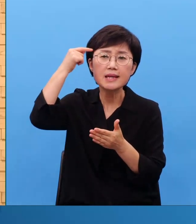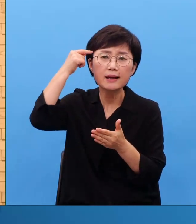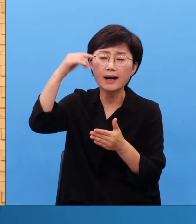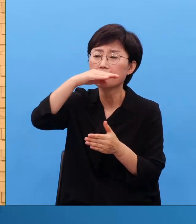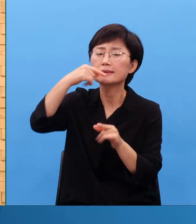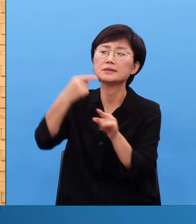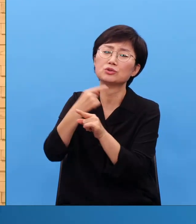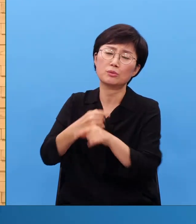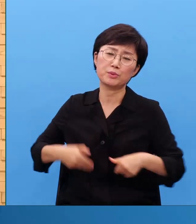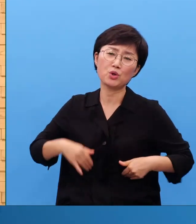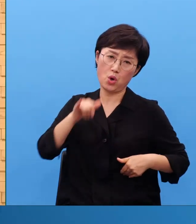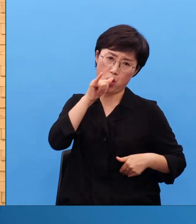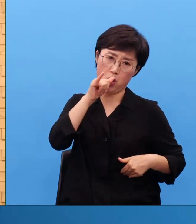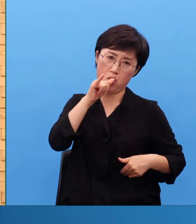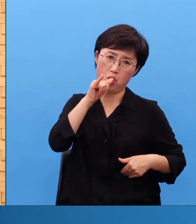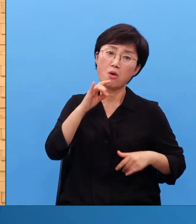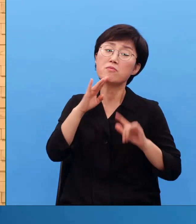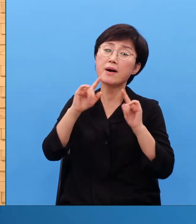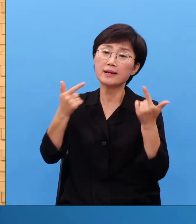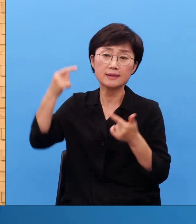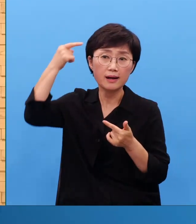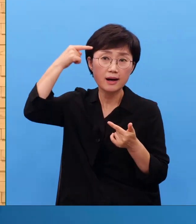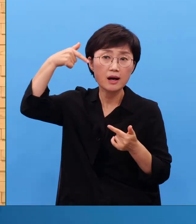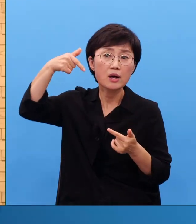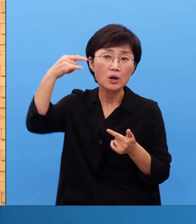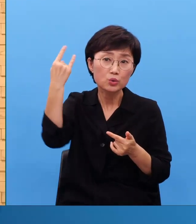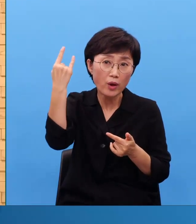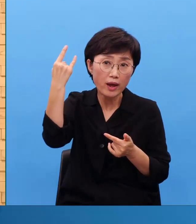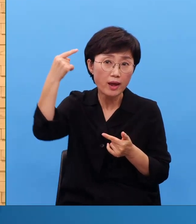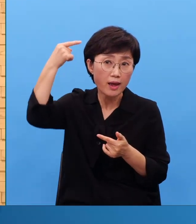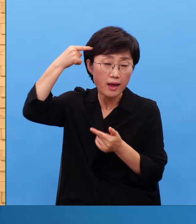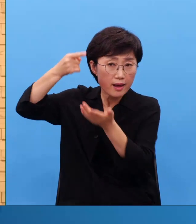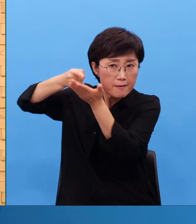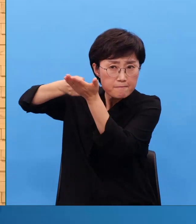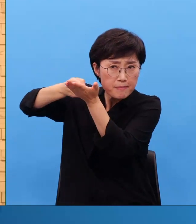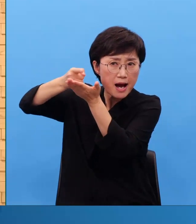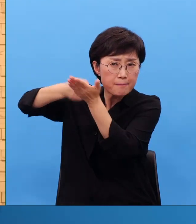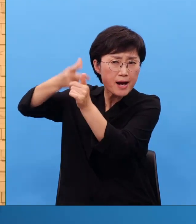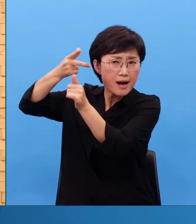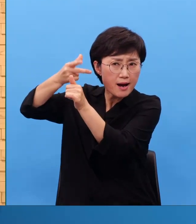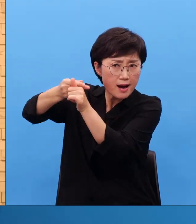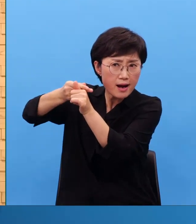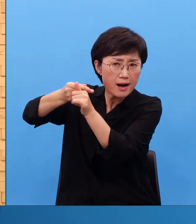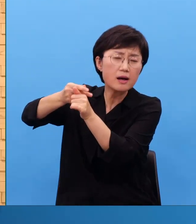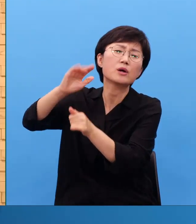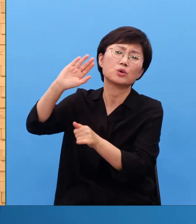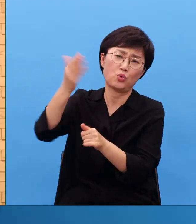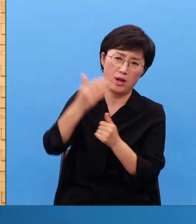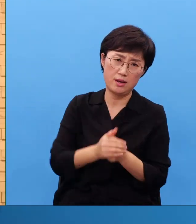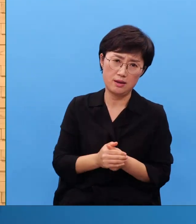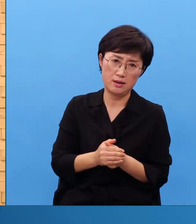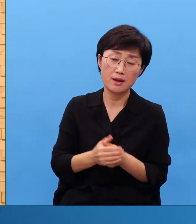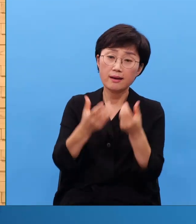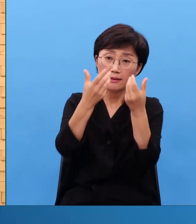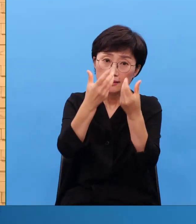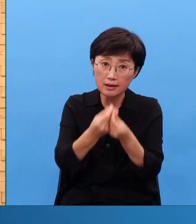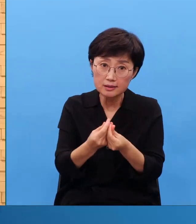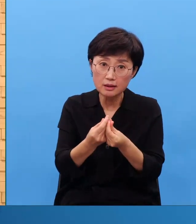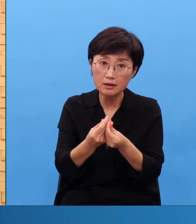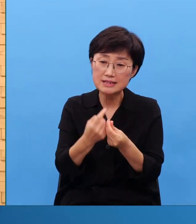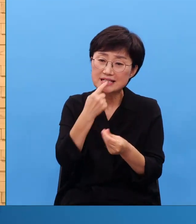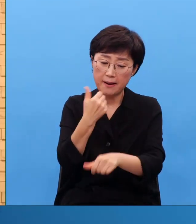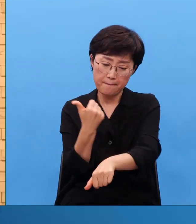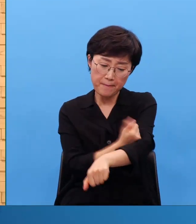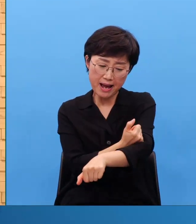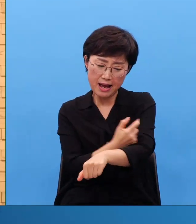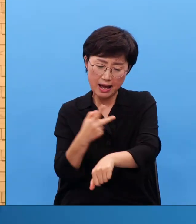be imprinted inside of your brain, so you do not forget 왜 it. 마약 못 끊느냐? 뇌에 각인돼 있습니다. You're not able to cut off drugs